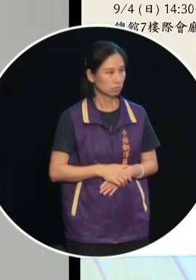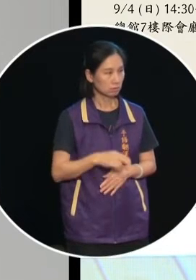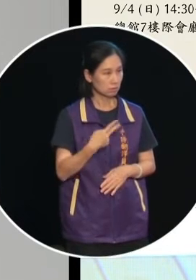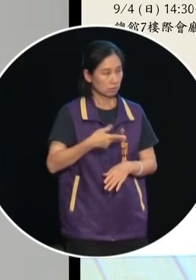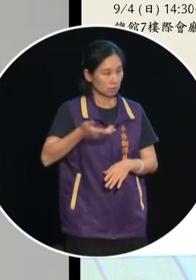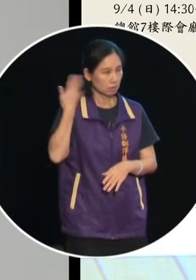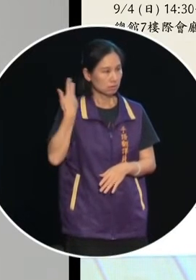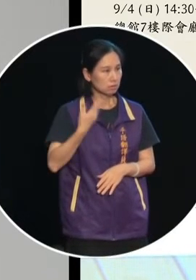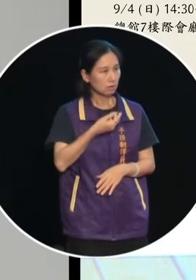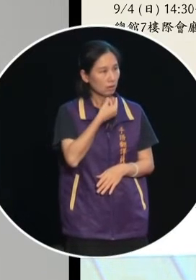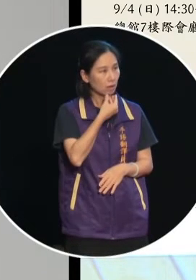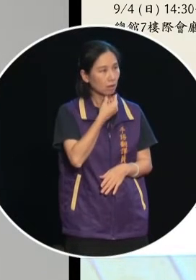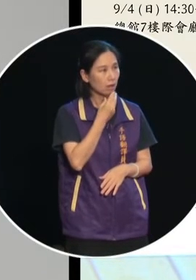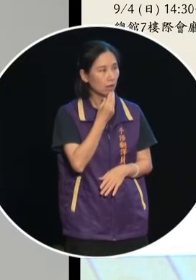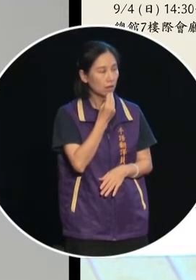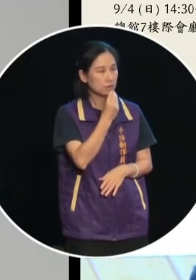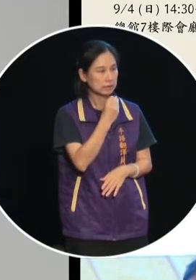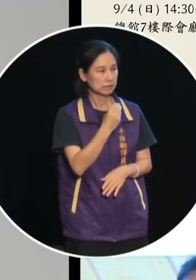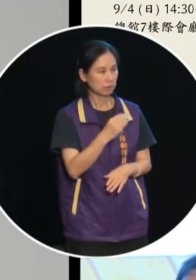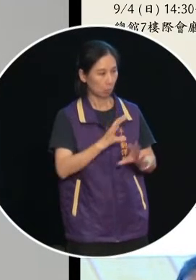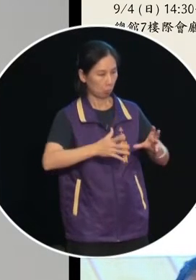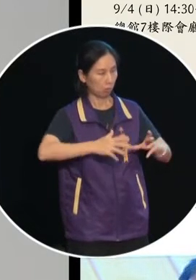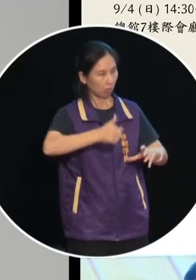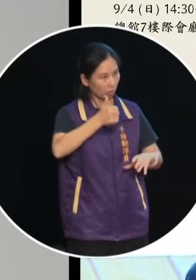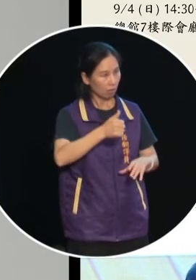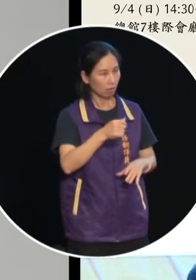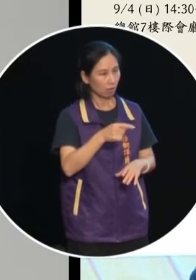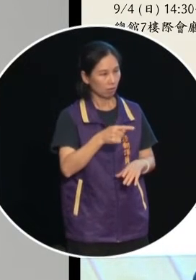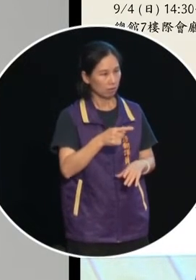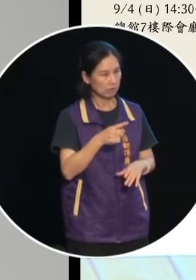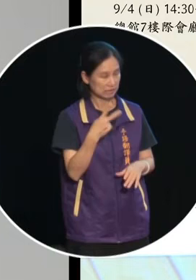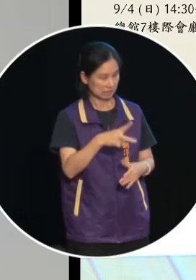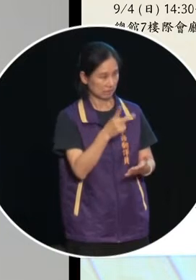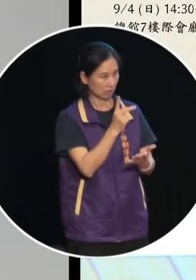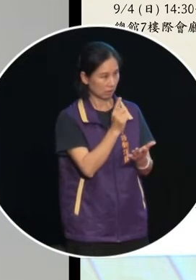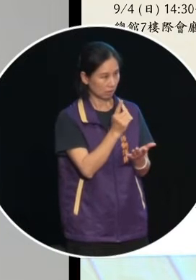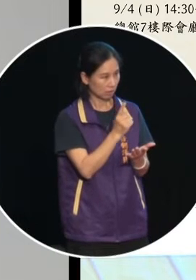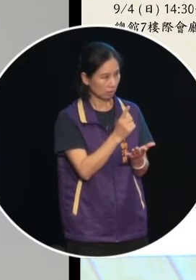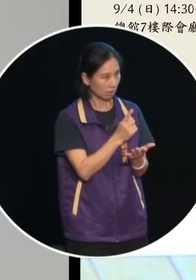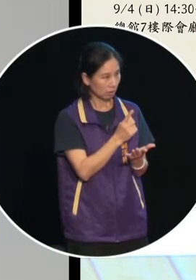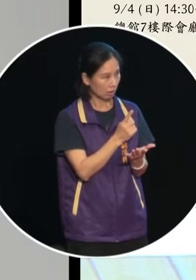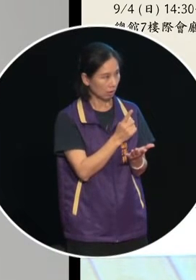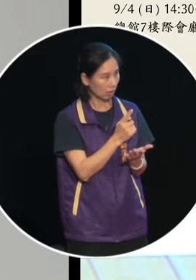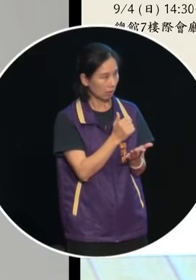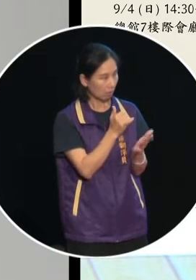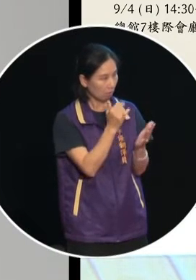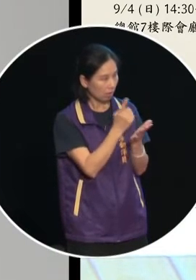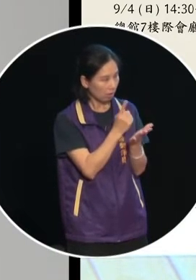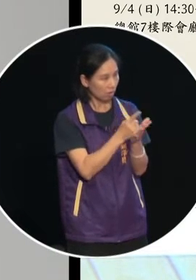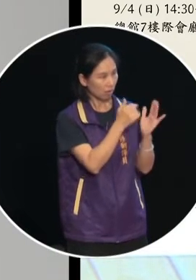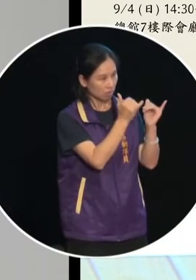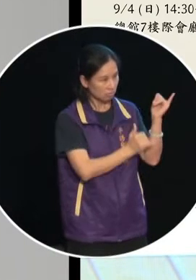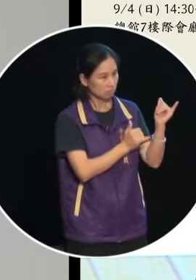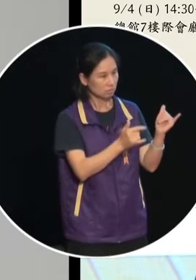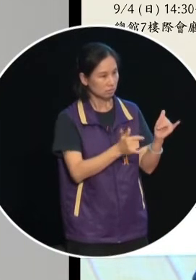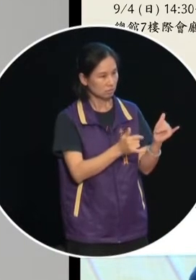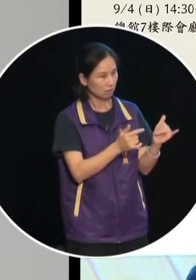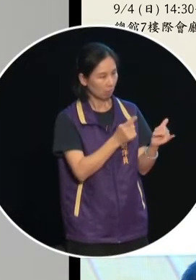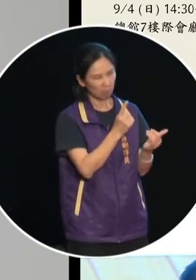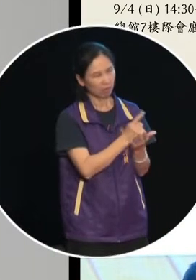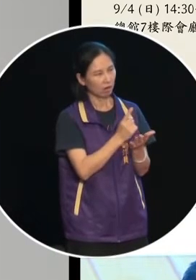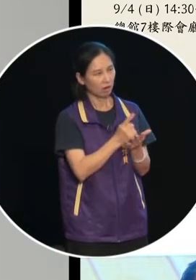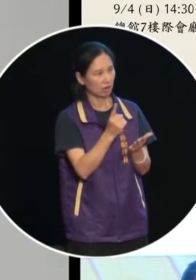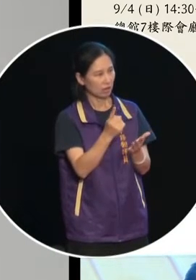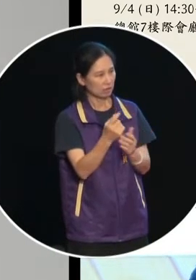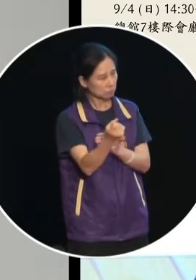包括李登辉先生，也包括各个时代的建筑家的努力，还有民间的文化的每一个人的努